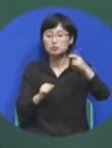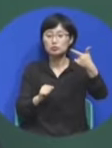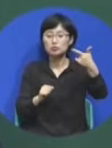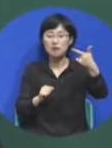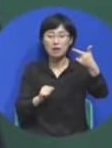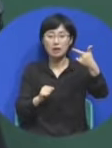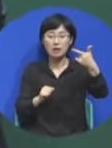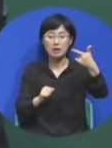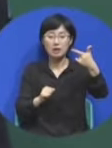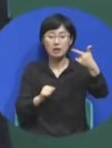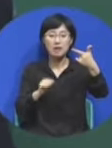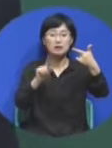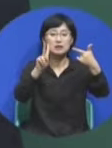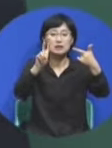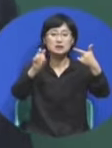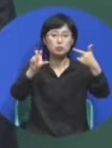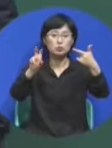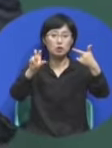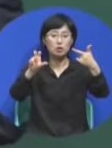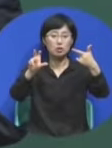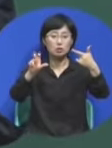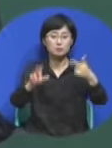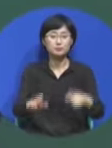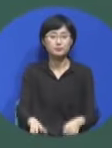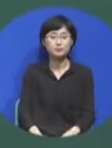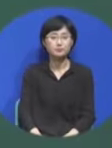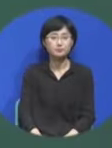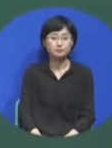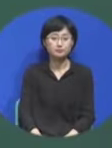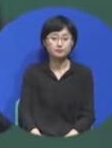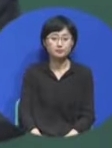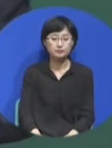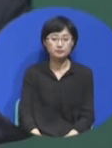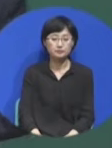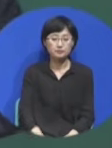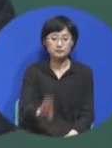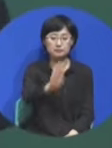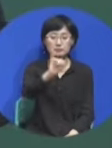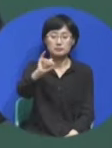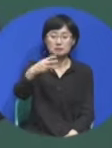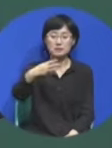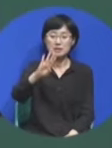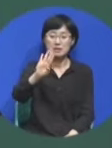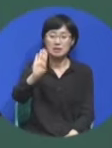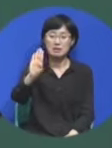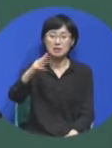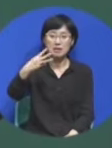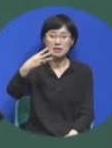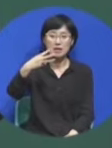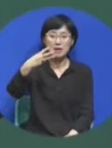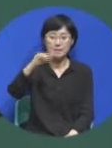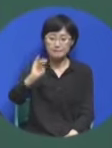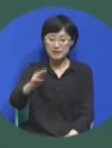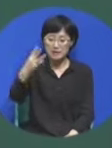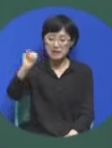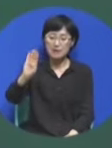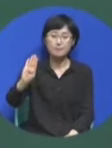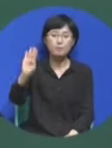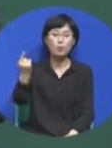16장 25절. 사도행전 16장 25절. 자, 빌립보 감옥에 바울과 실라가